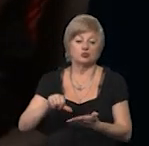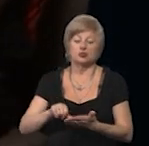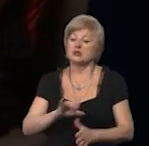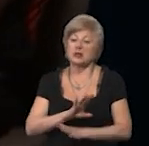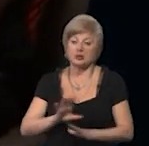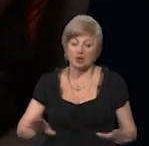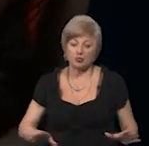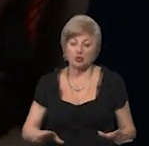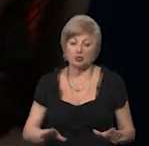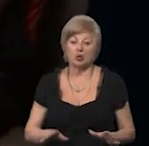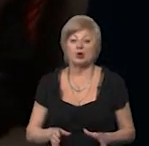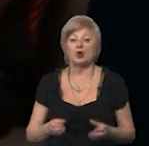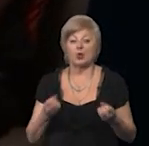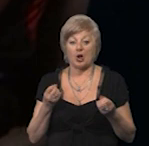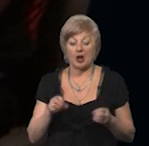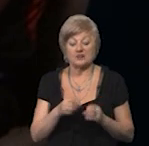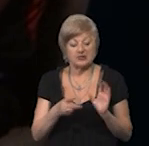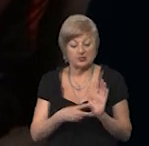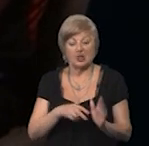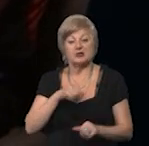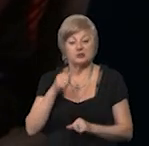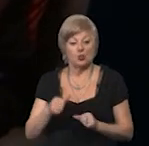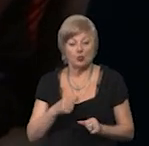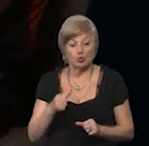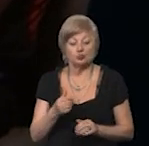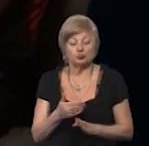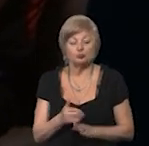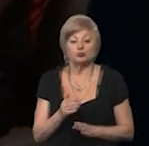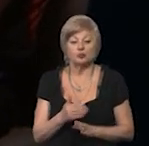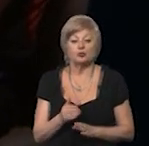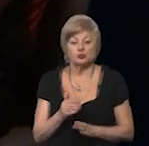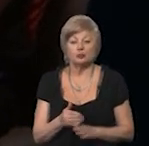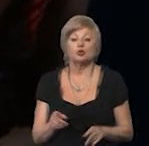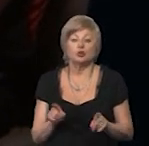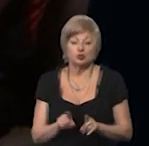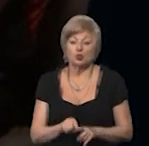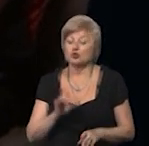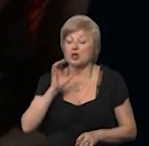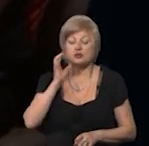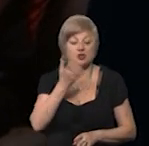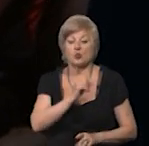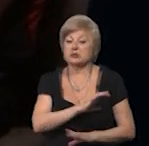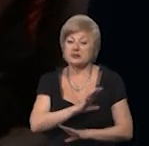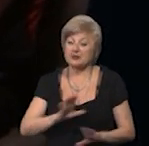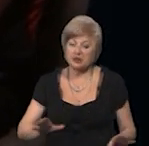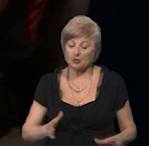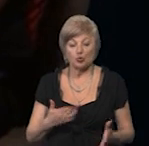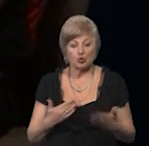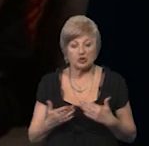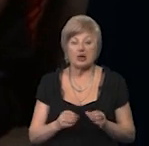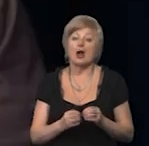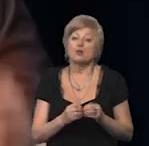А в 2014 році це потихеньку почалося, ну, так само, де серйозного не було відношення. В